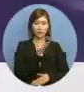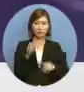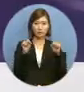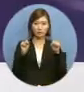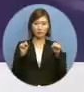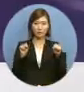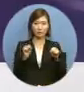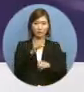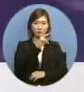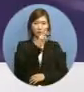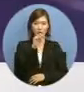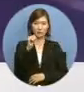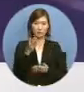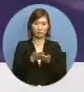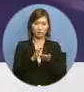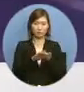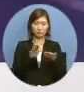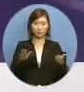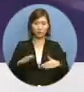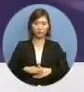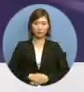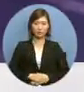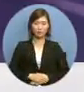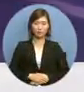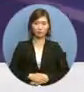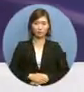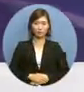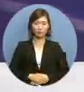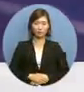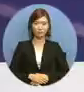시청자 여러분 안녕하십니까 cnm 뉴스입니다